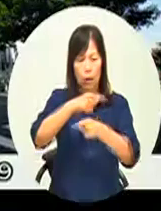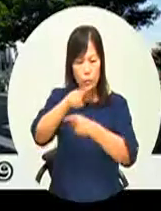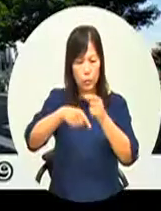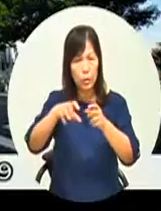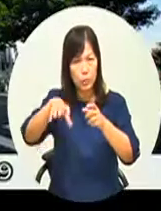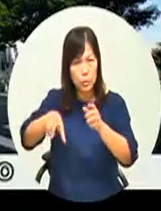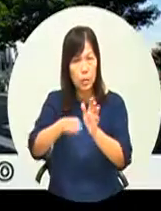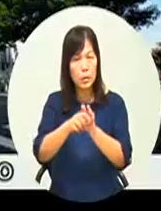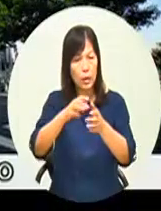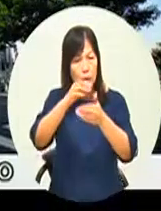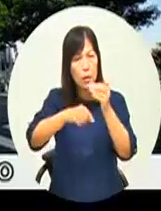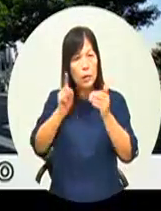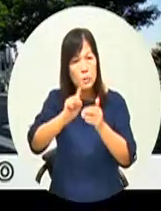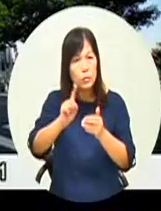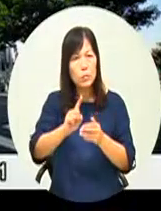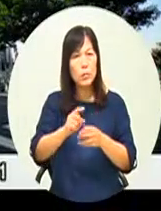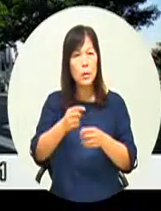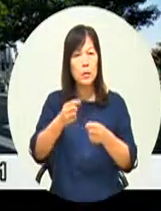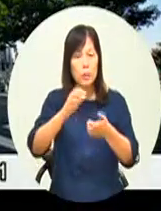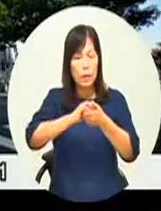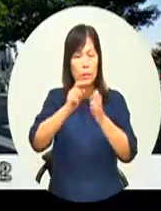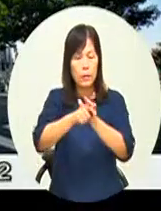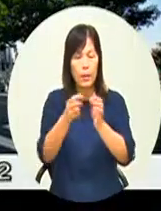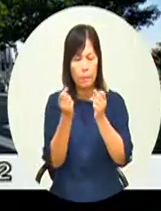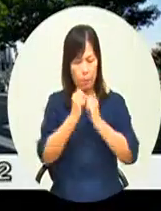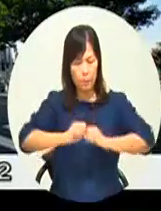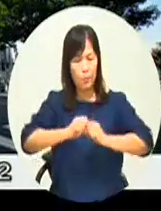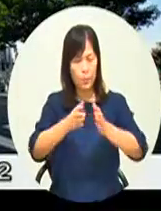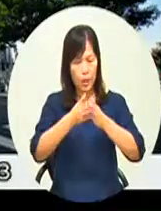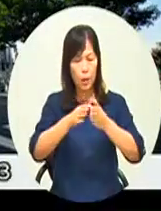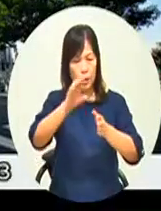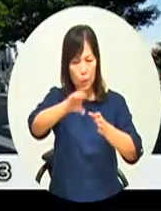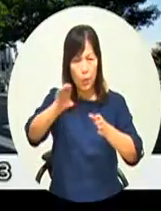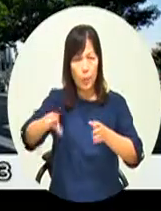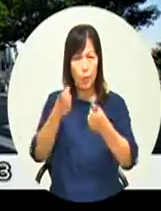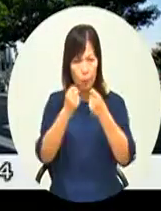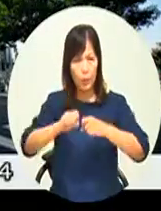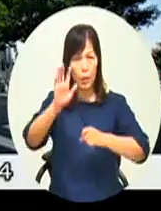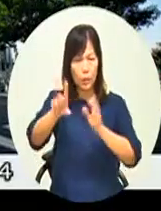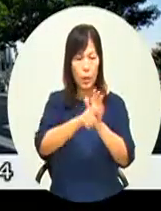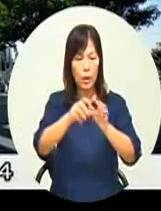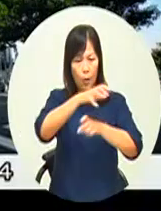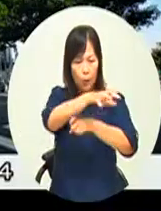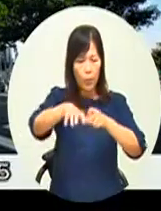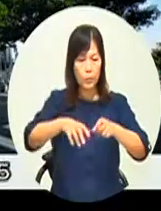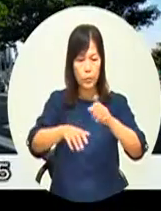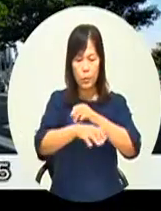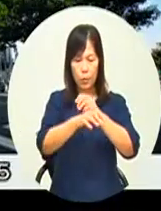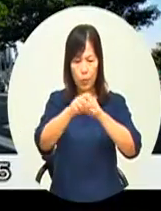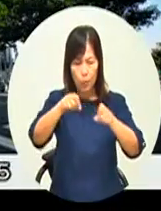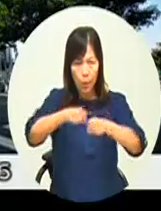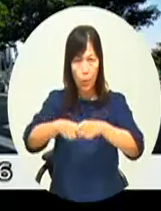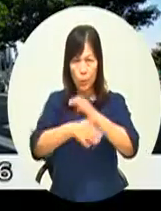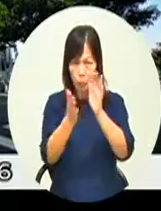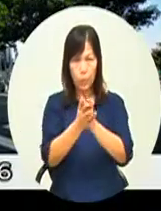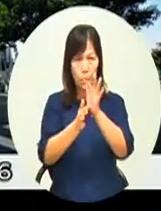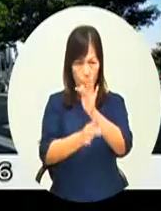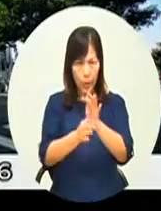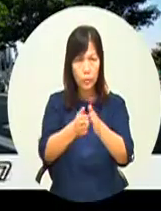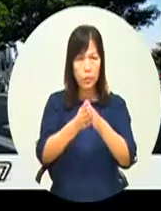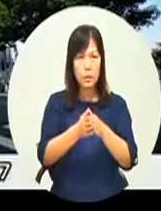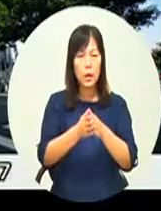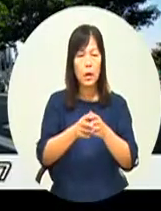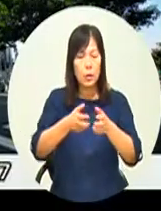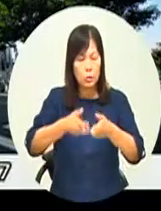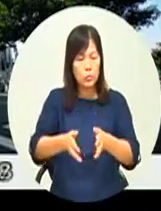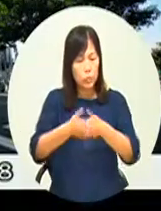件一定必须要它的空间一定停车的空间要足够，环境的规划一定要完整。那第二的它的一个重点